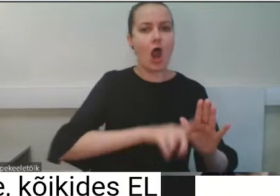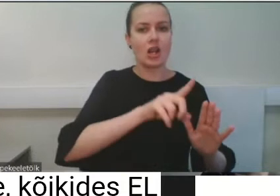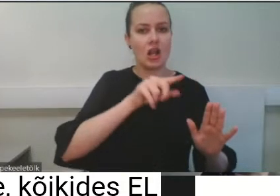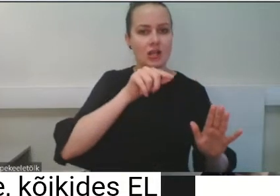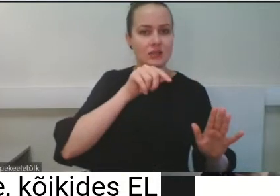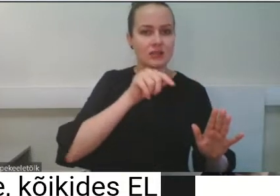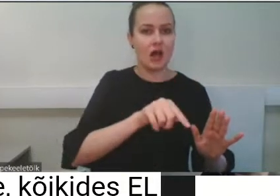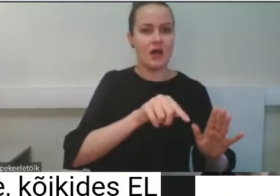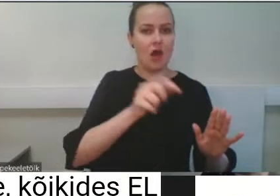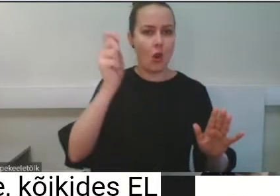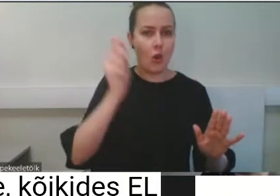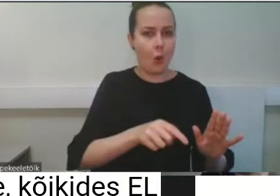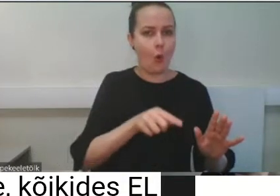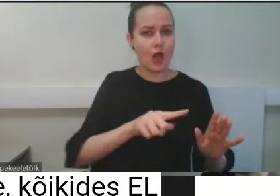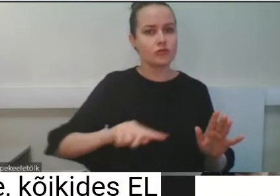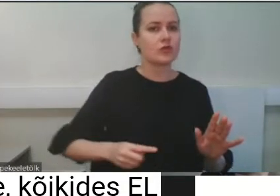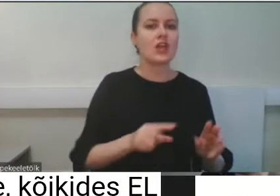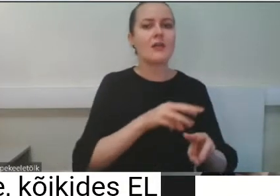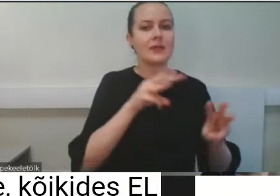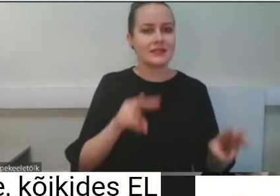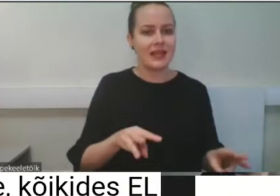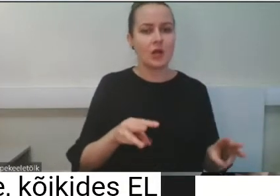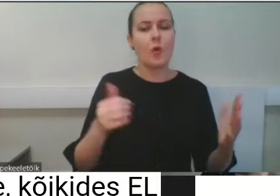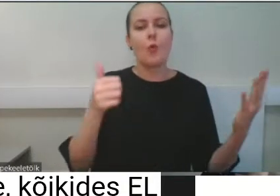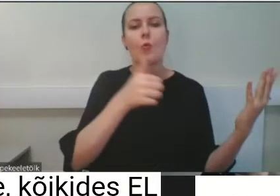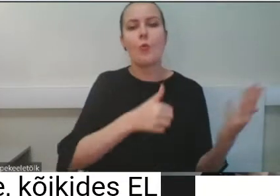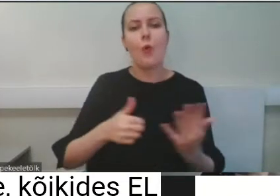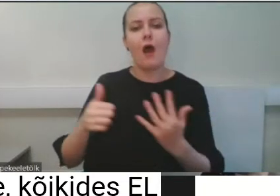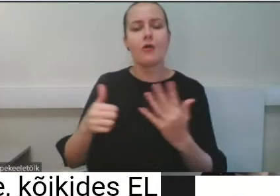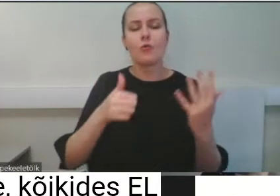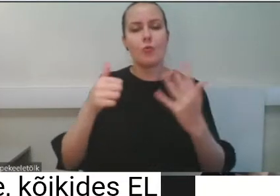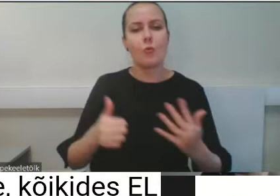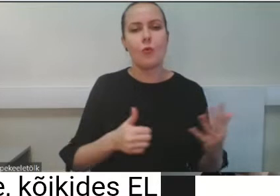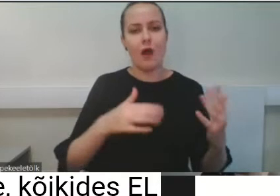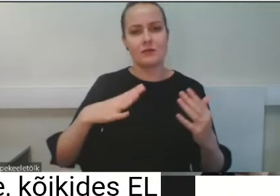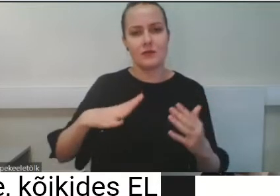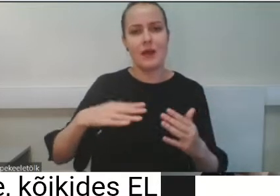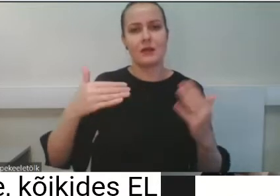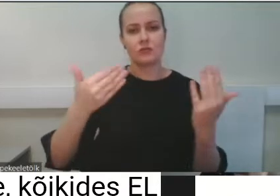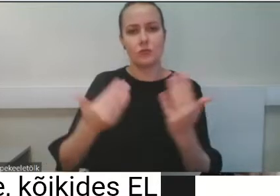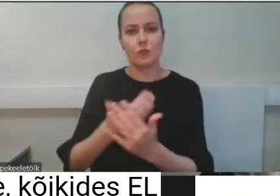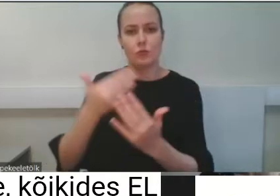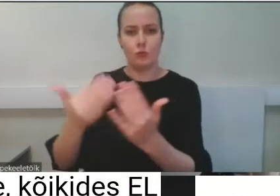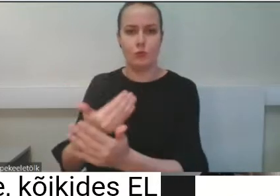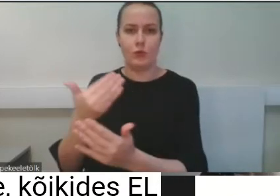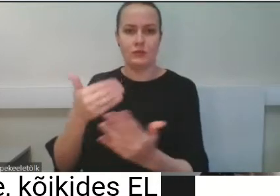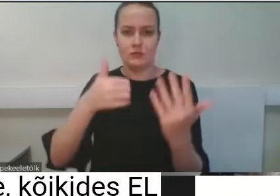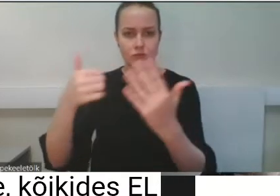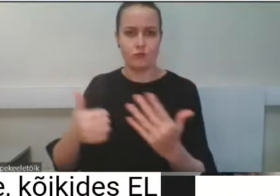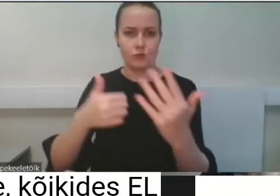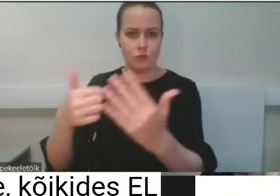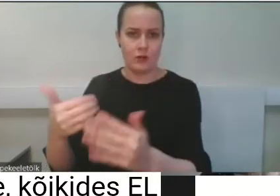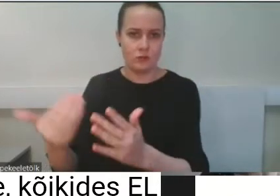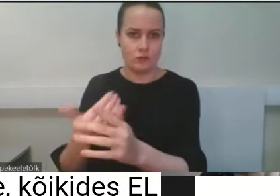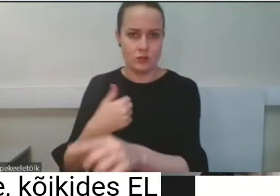korraldus, tähelepanu samuti töö tervishoiul, töötajate arendamisel ja erinevatel töösuhete vormidel